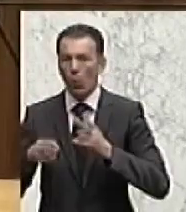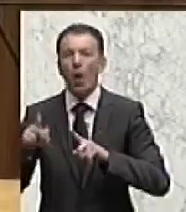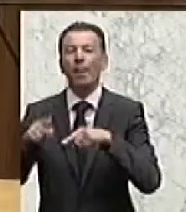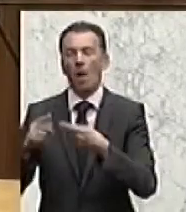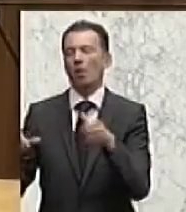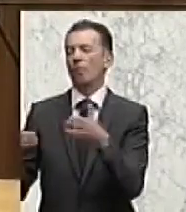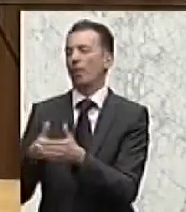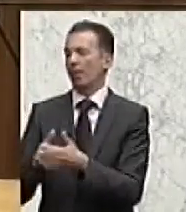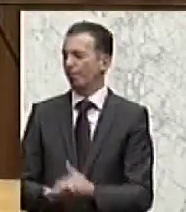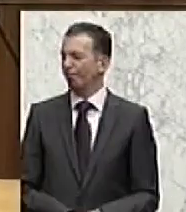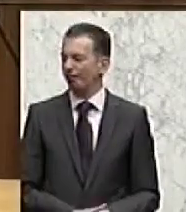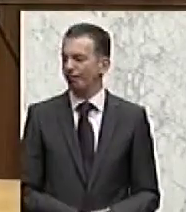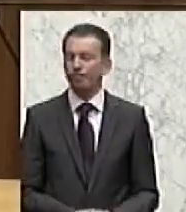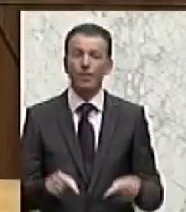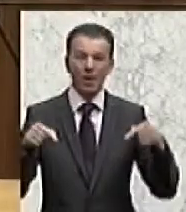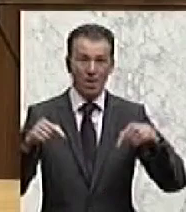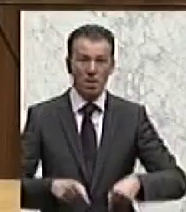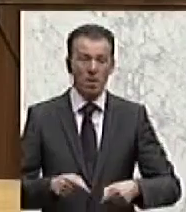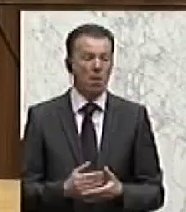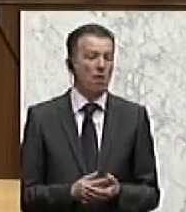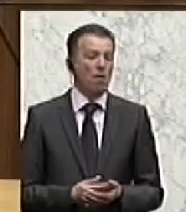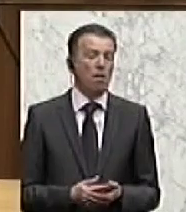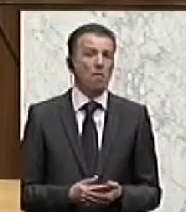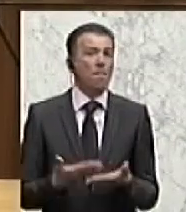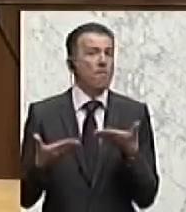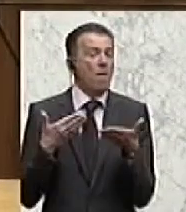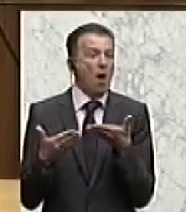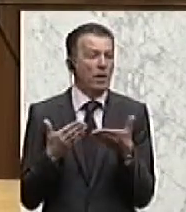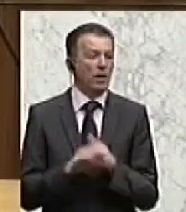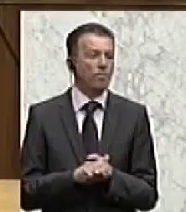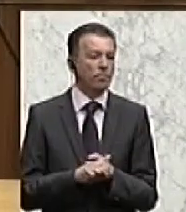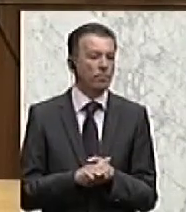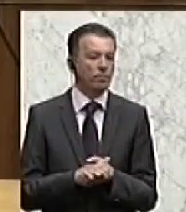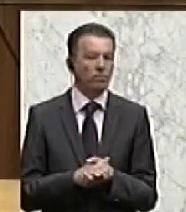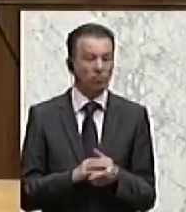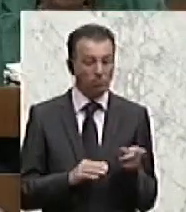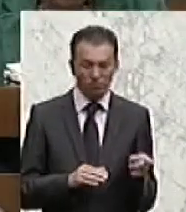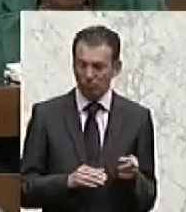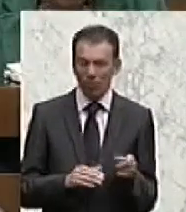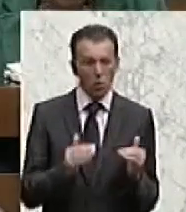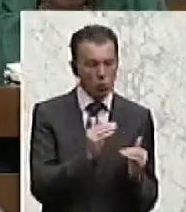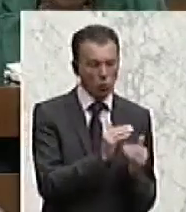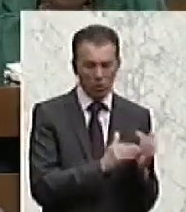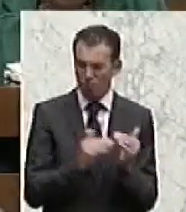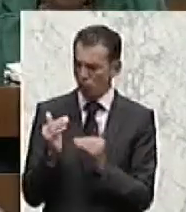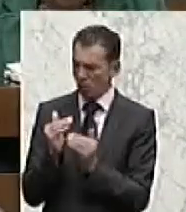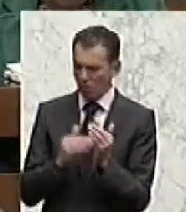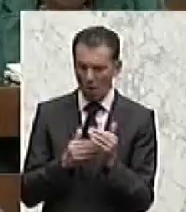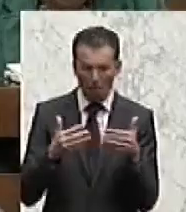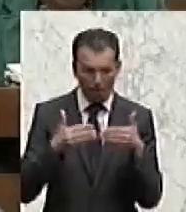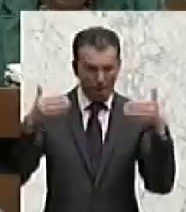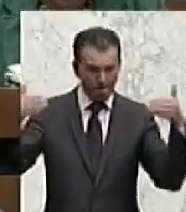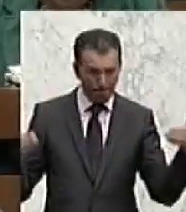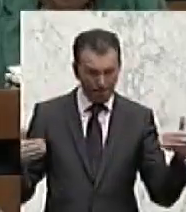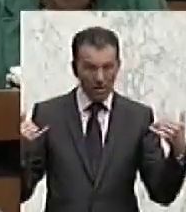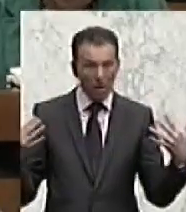hier in eine Verhandlungsposition zu gehen, wo man zwei unterschiedliche Systeme versucht zu harmonisieren, im